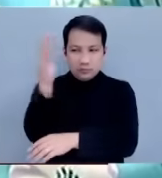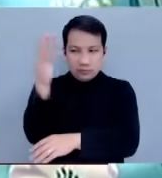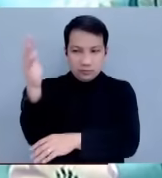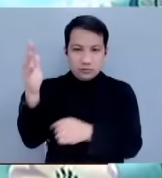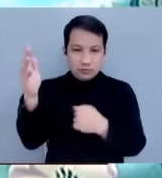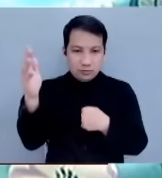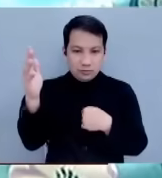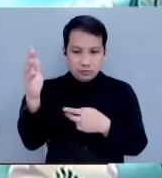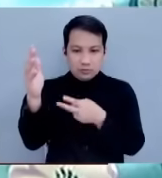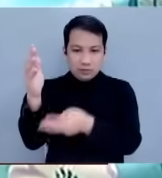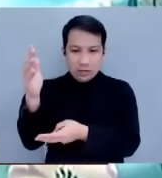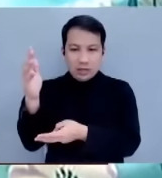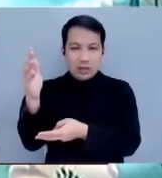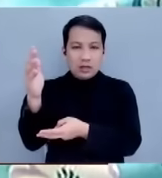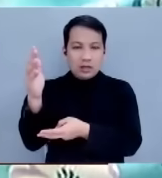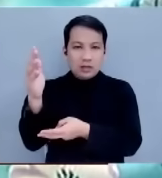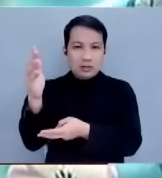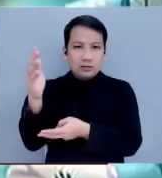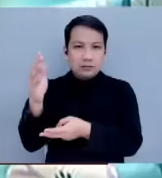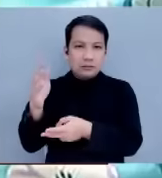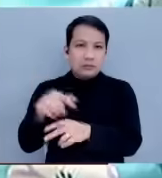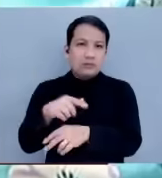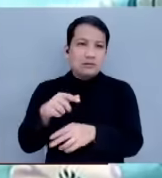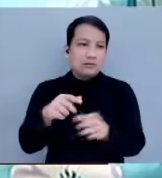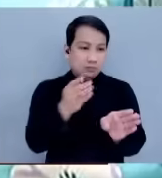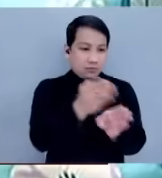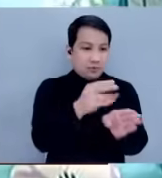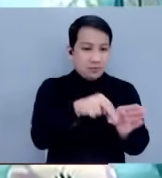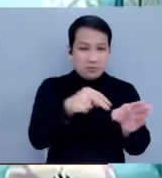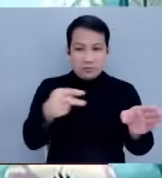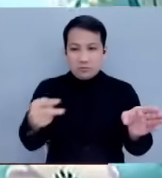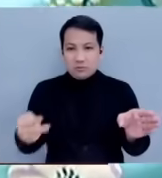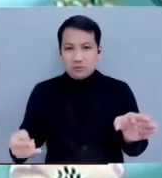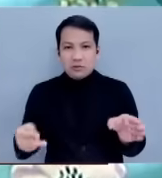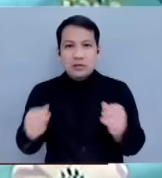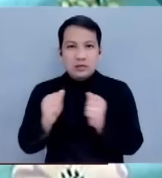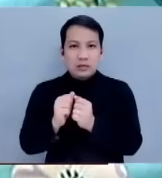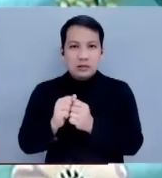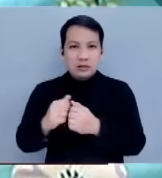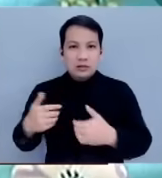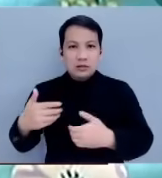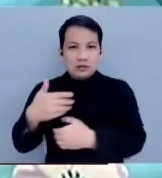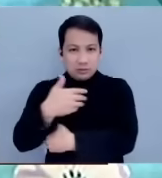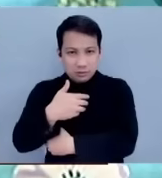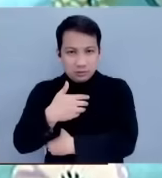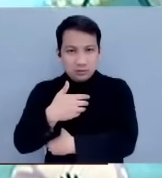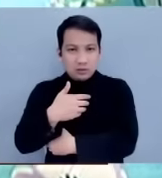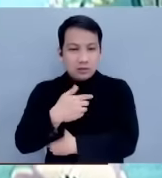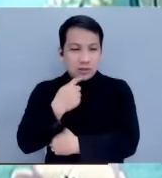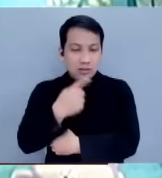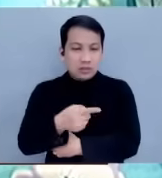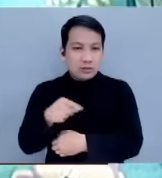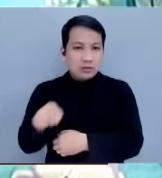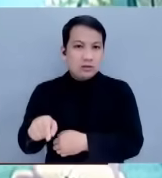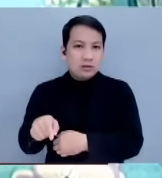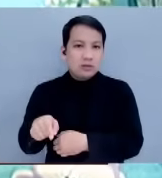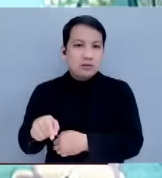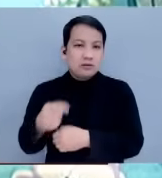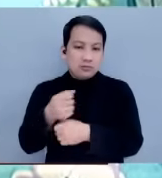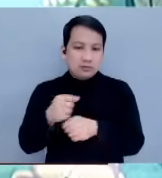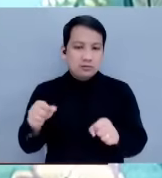mga sa lupa. Together with the inspector na sinasabi nila na nag-save